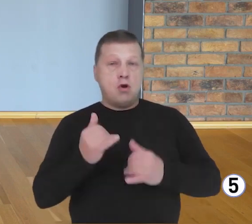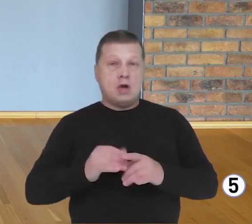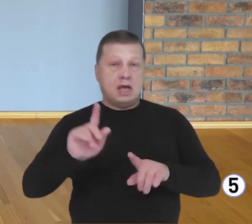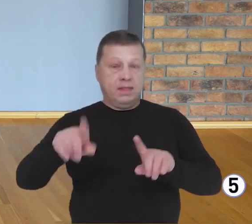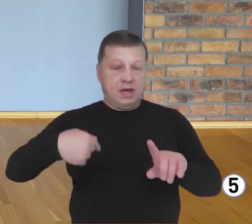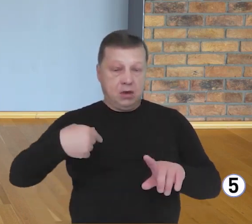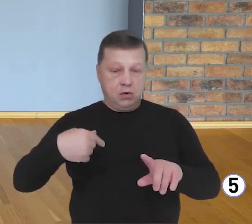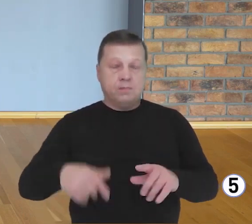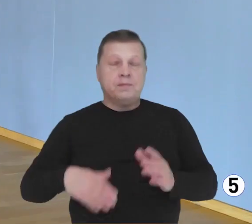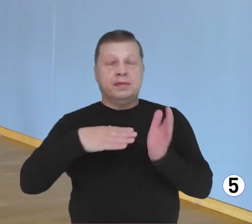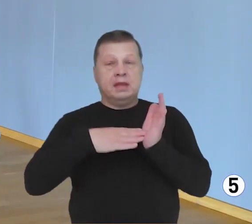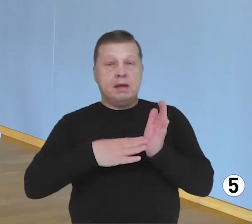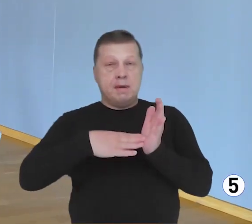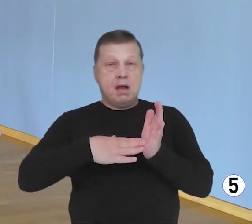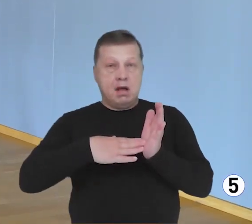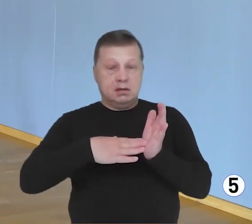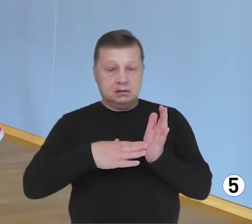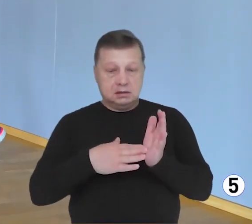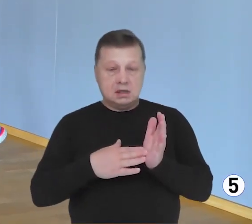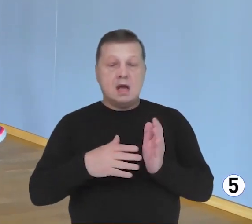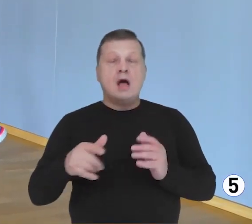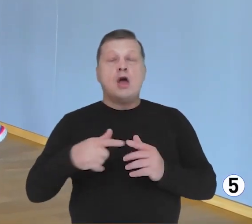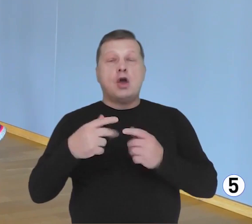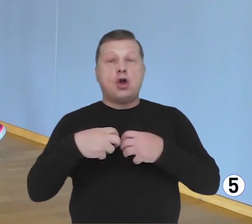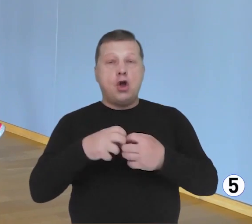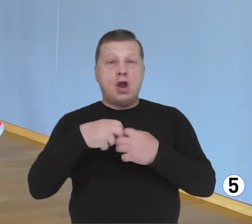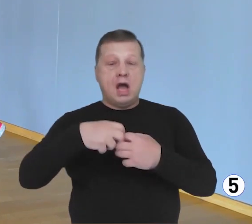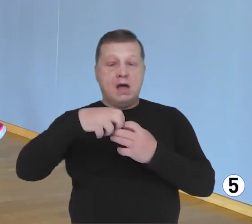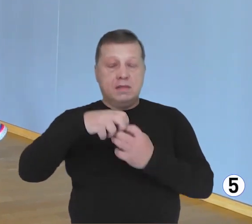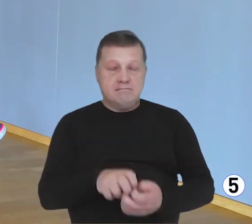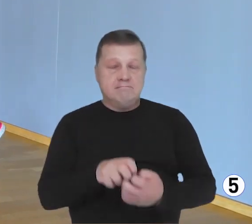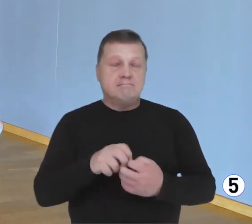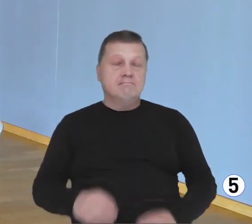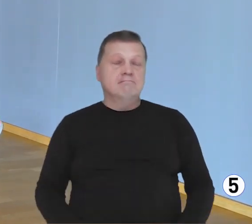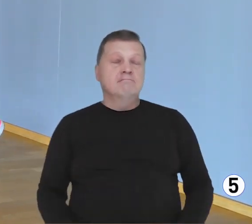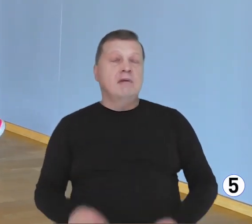jedną nogę do tyłu, stajemy na palce i schodzimy kolanem w dół.